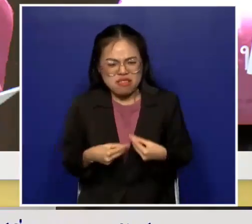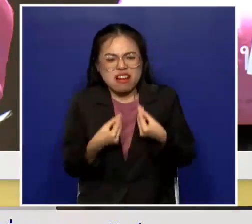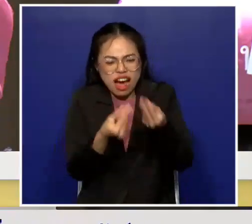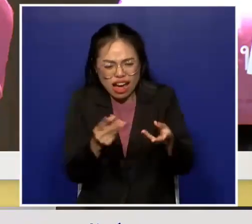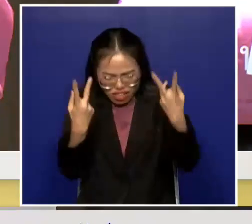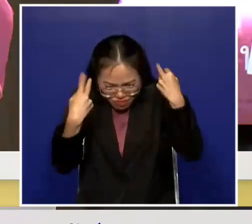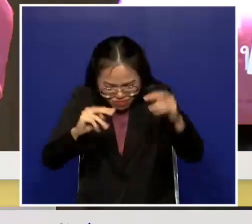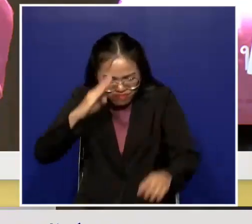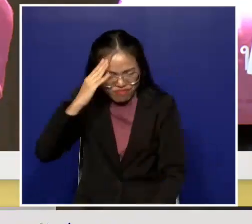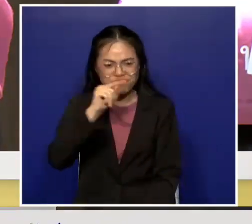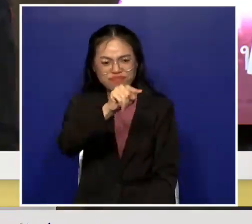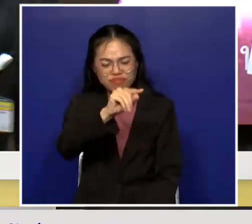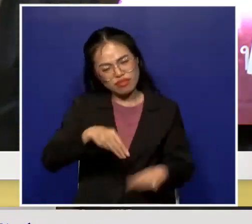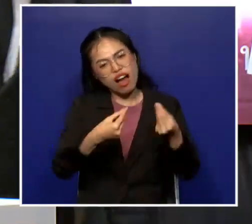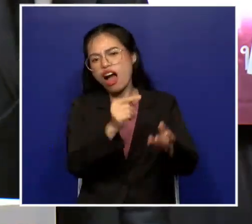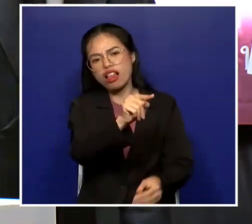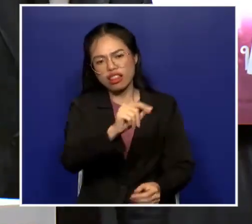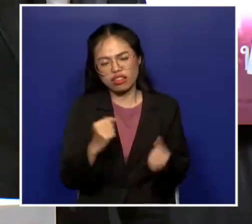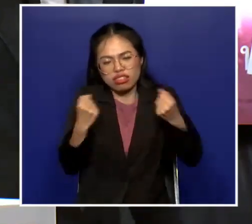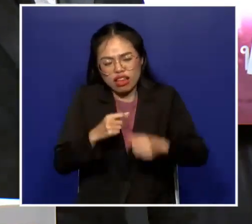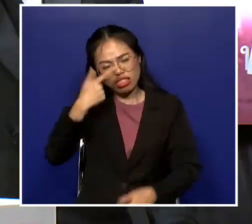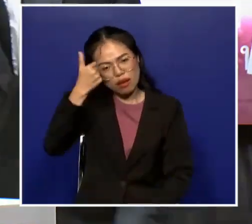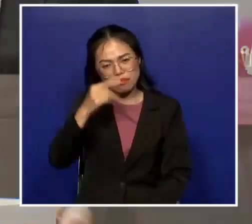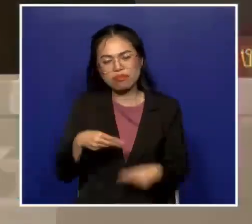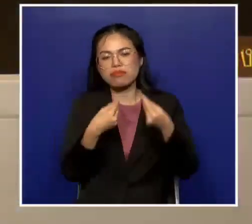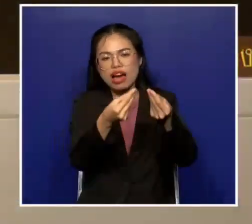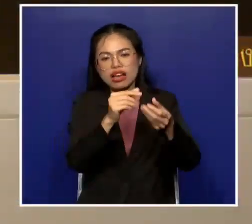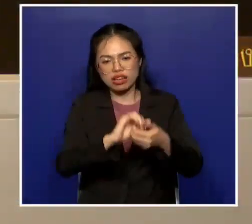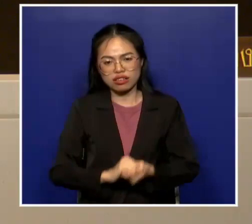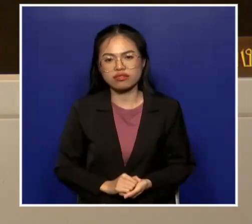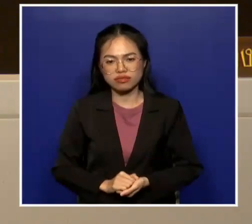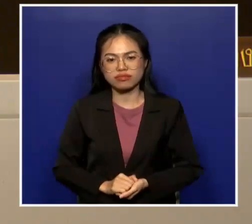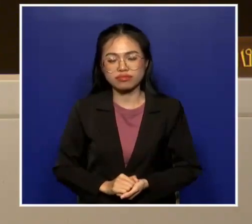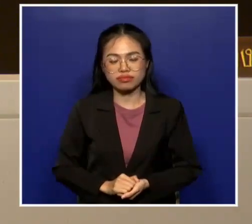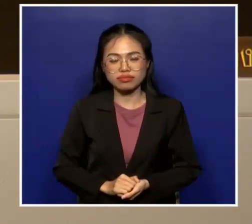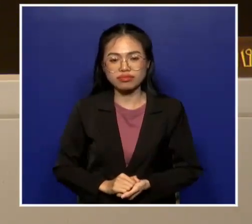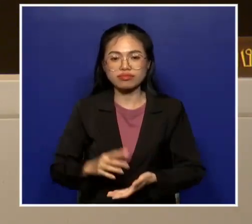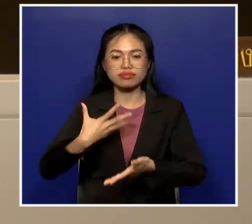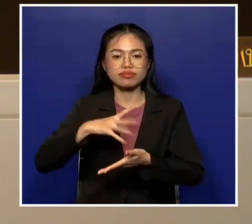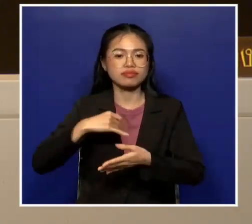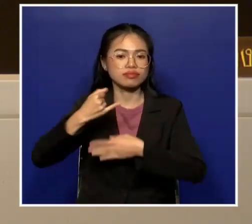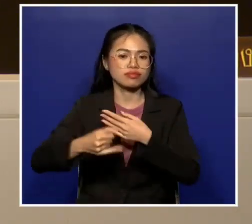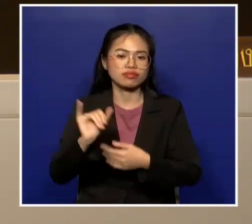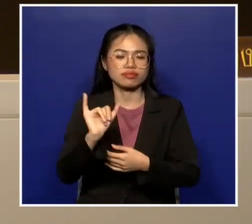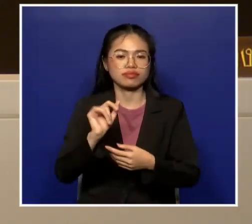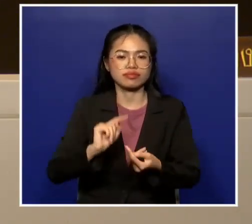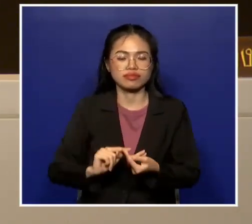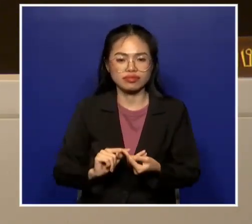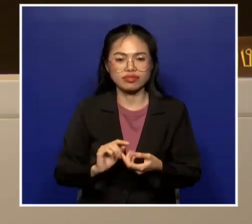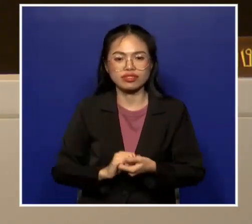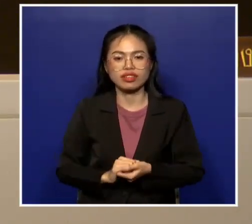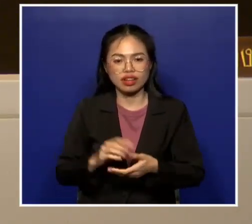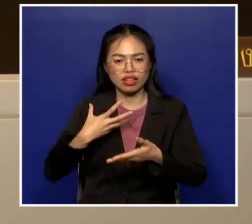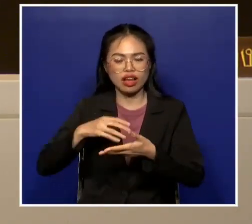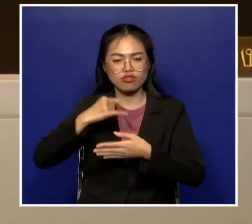ครับ สันพุทธครับบังเอิญเล่าไม่จบบุคคลที่ท่านยกย่อง จบแล้วครับ